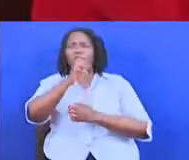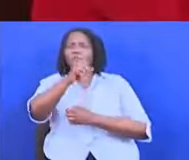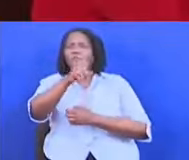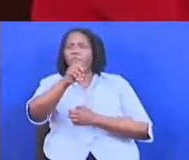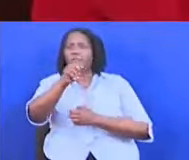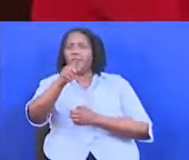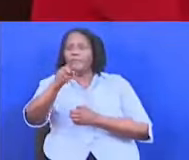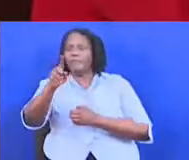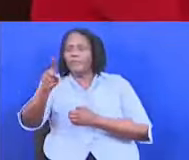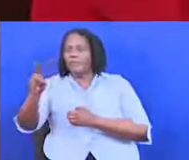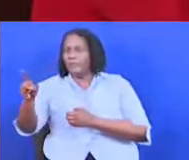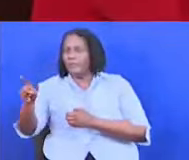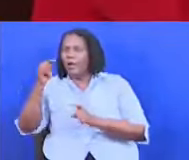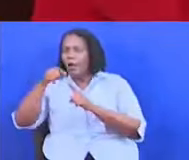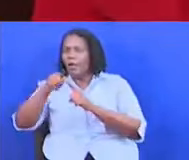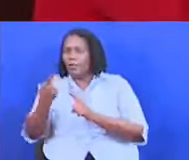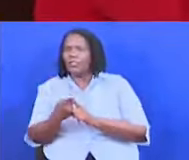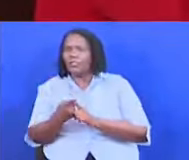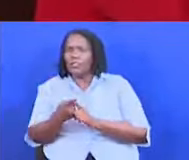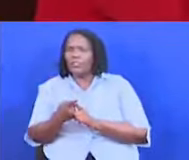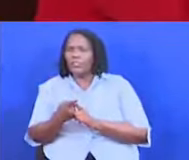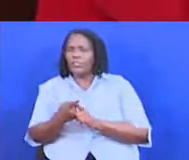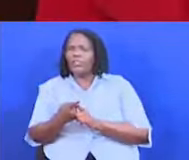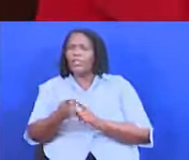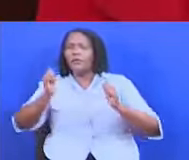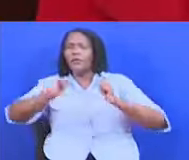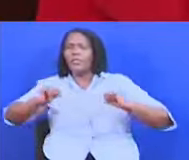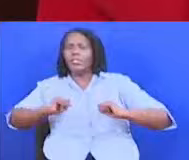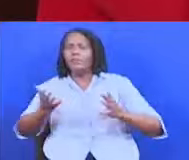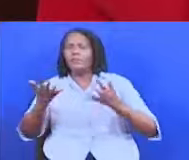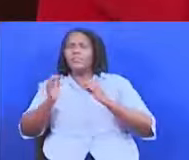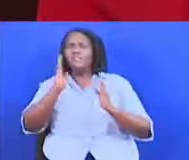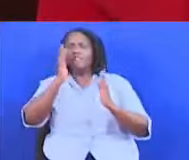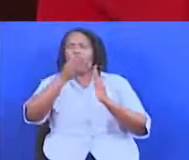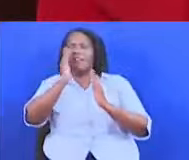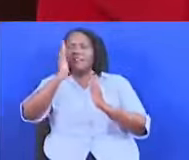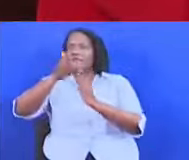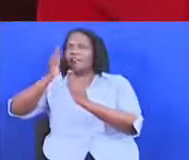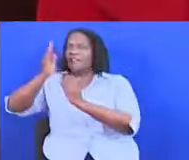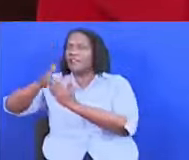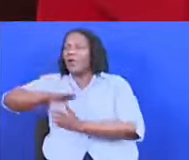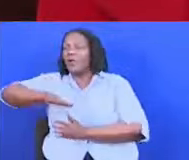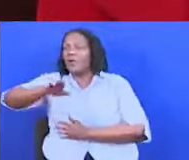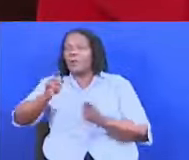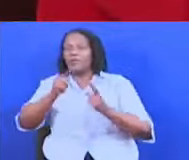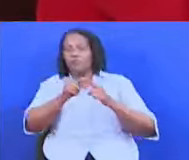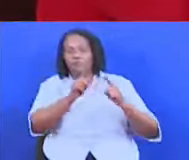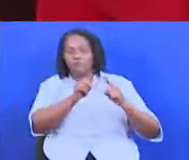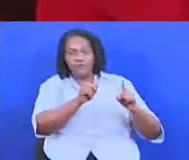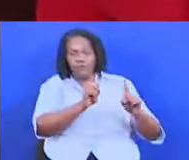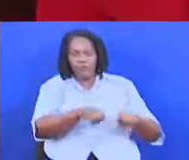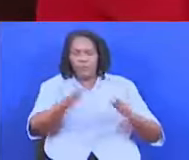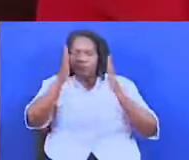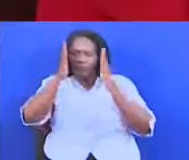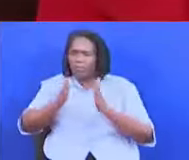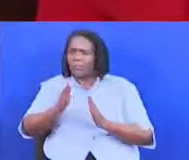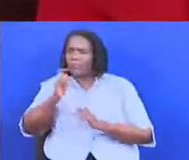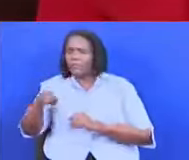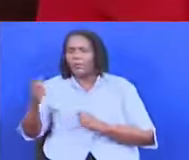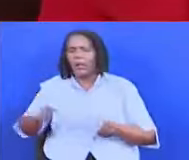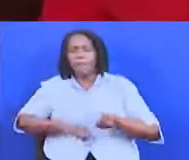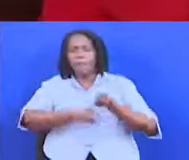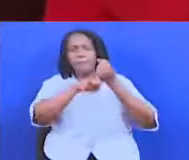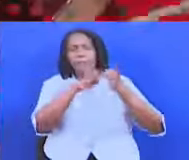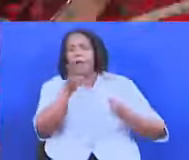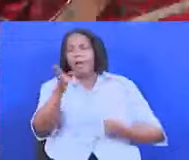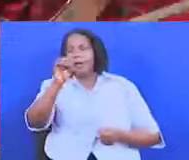ili walao tuweze kupanua wigo watalii hao waweze kufika katika maeneo mengi. Baada ya kusema hayo Mheshimiwa Spika, ninaunga mkono